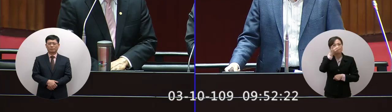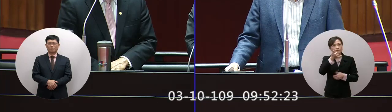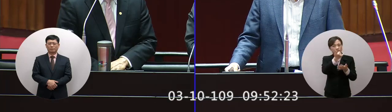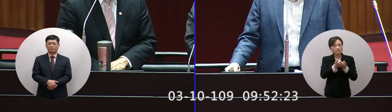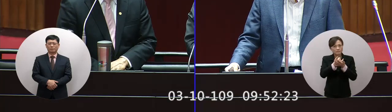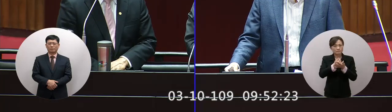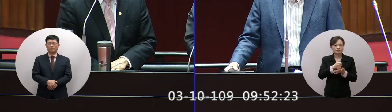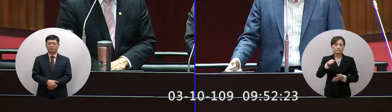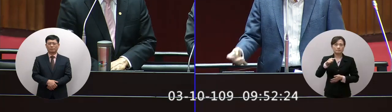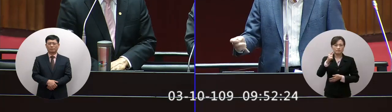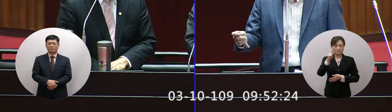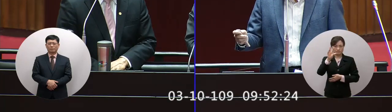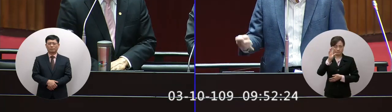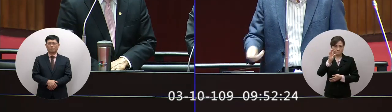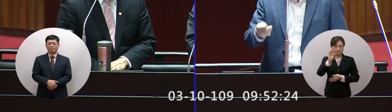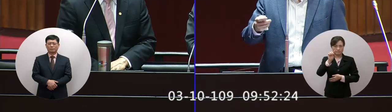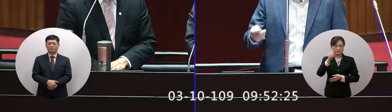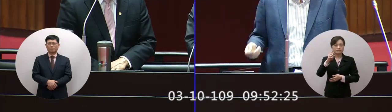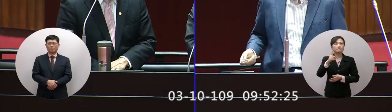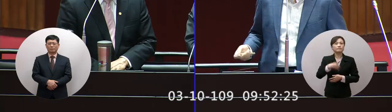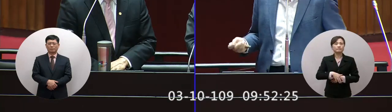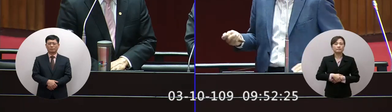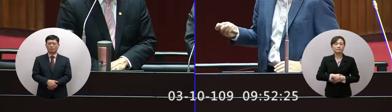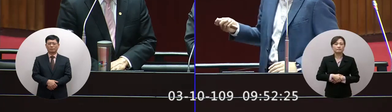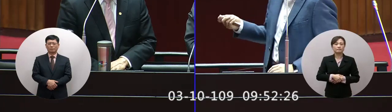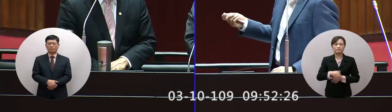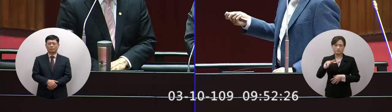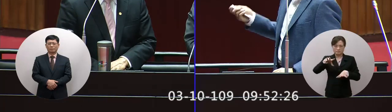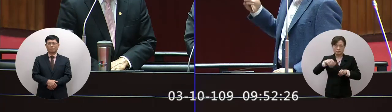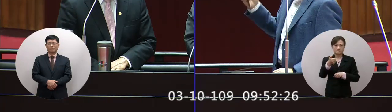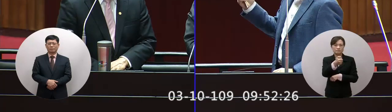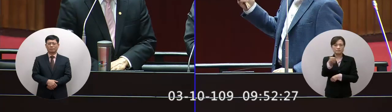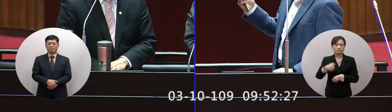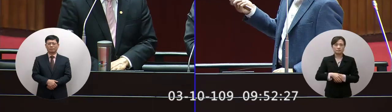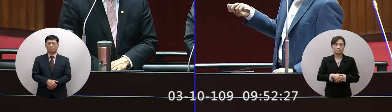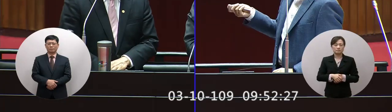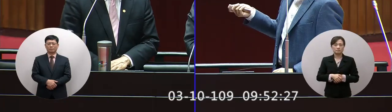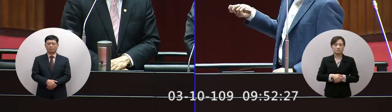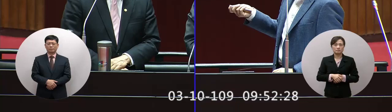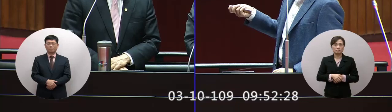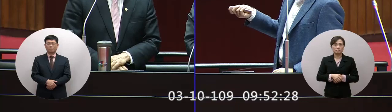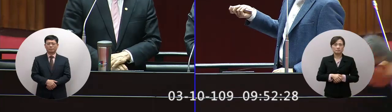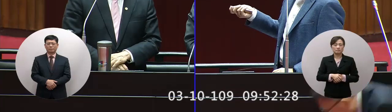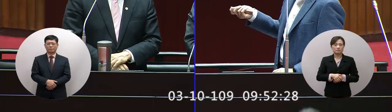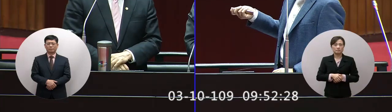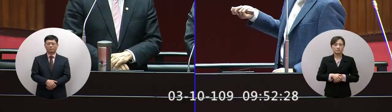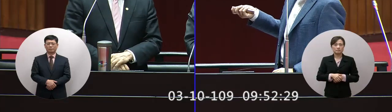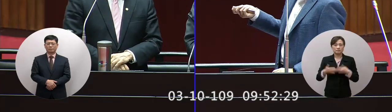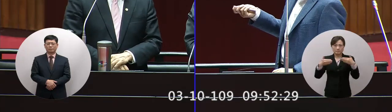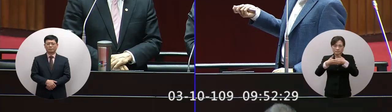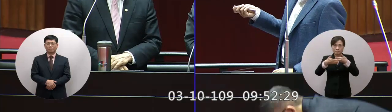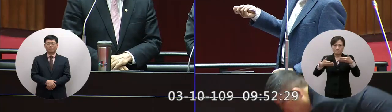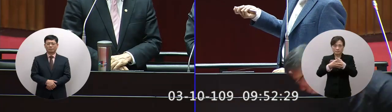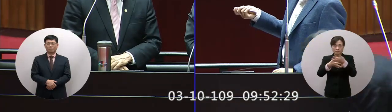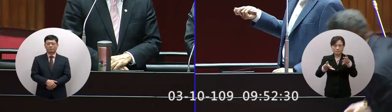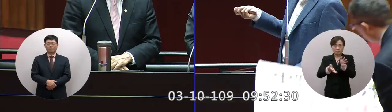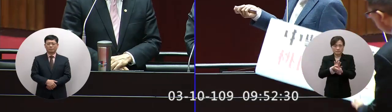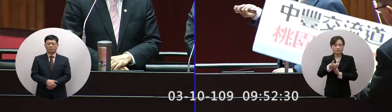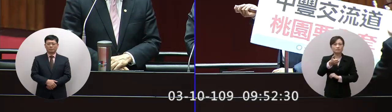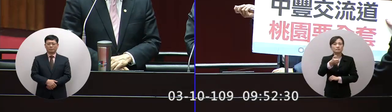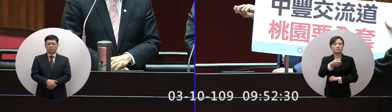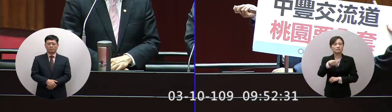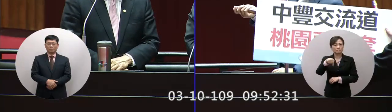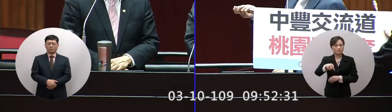在这里啊，也特别来谢谢我们交通部啊，你已经肯定了有这样的一个需